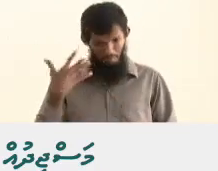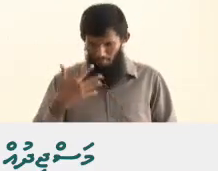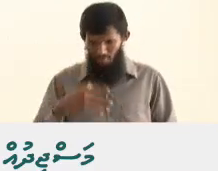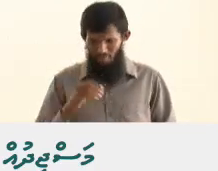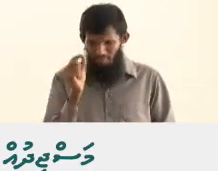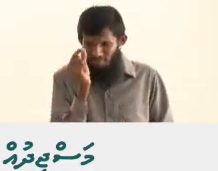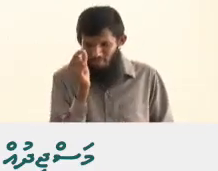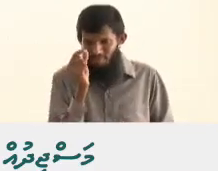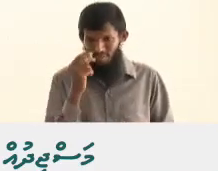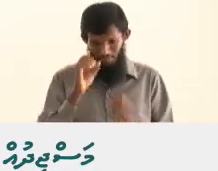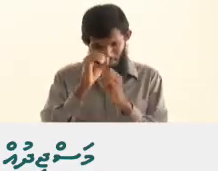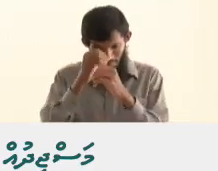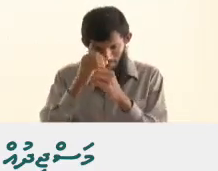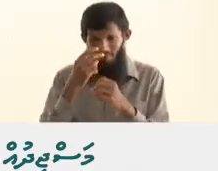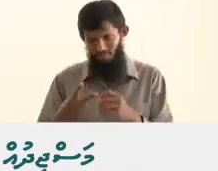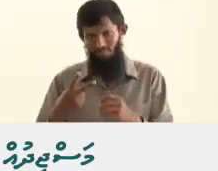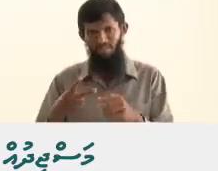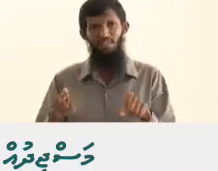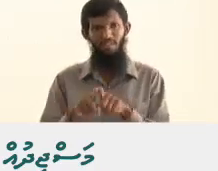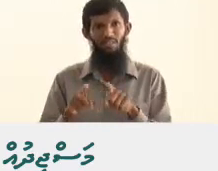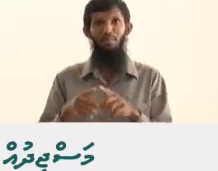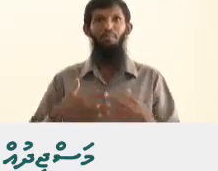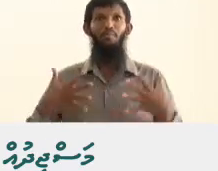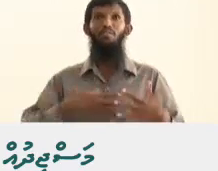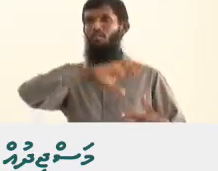micro vairahegen nurakka terikan mihar bodum